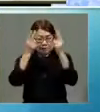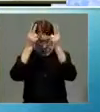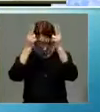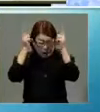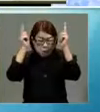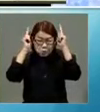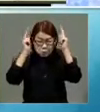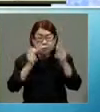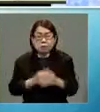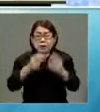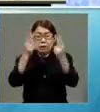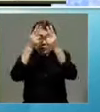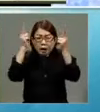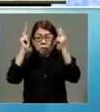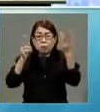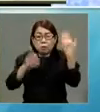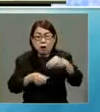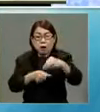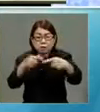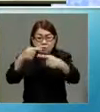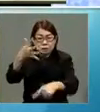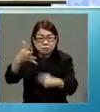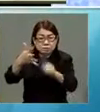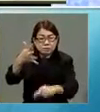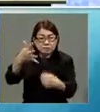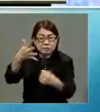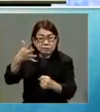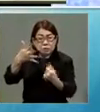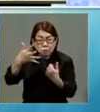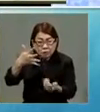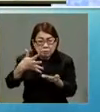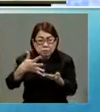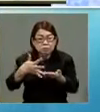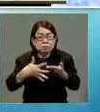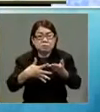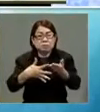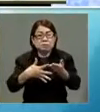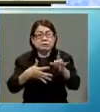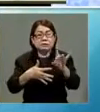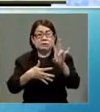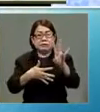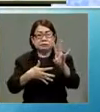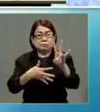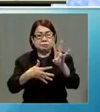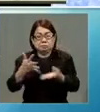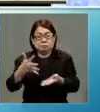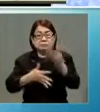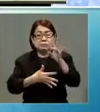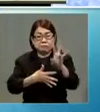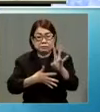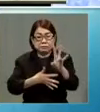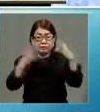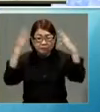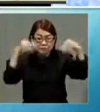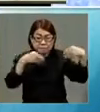าอุดีนี่เมื่อวานนี้อันดับ10วันนี้พุ่งขึ้นมาเป็นอันดับที่7นะครับแล้วก็สเปนเม็กซิโ